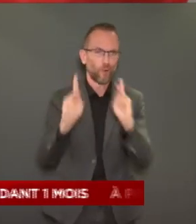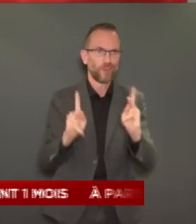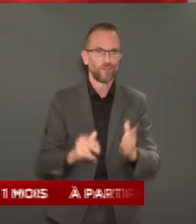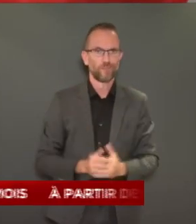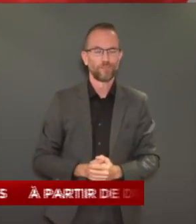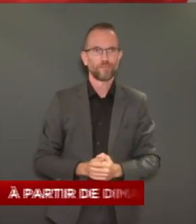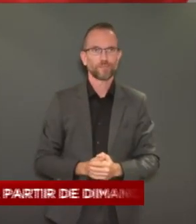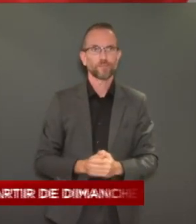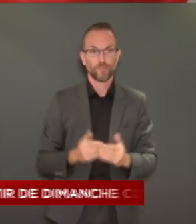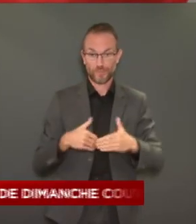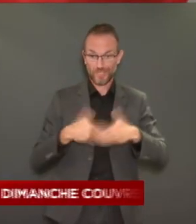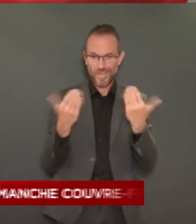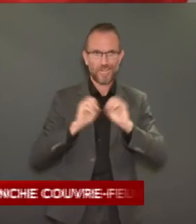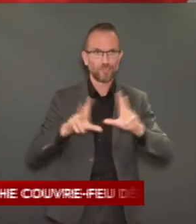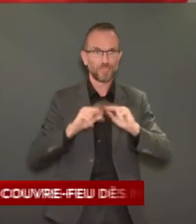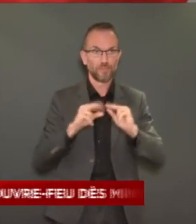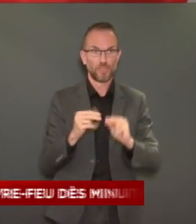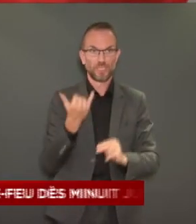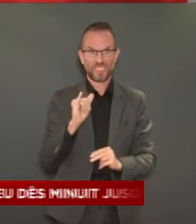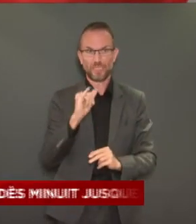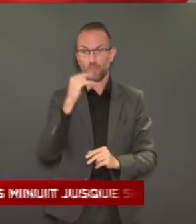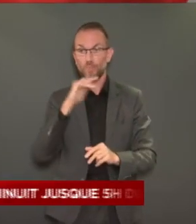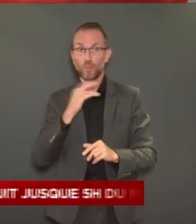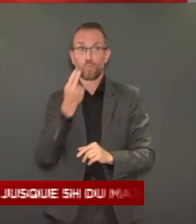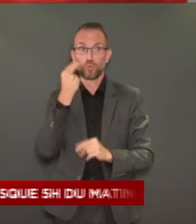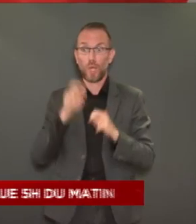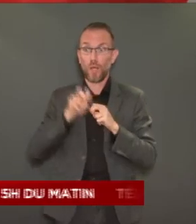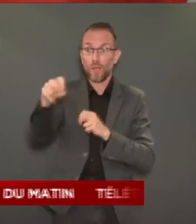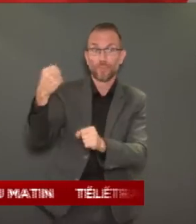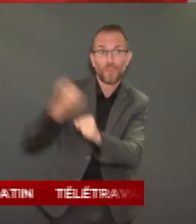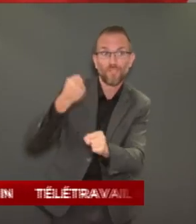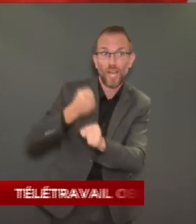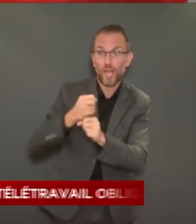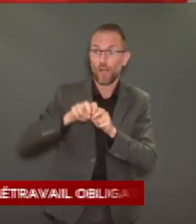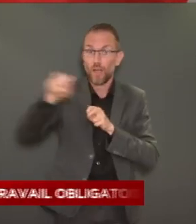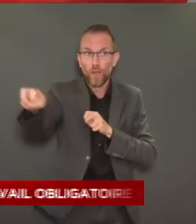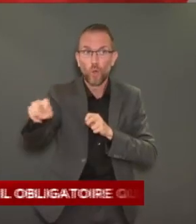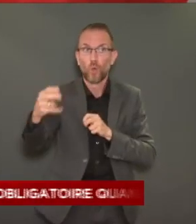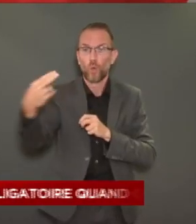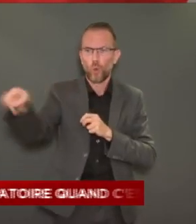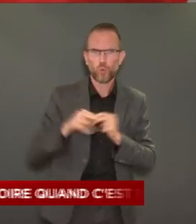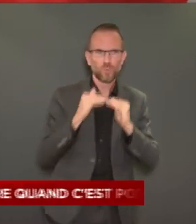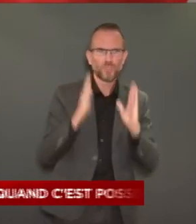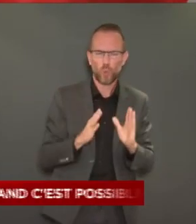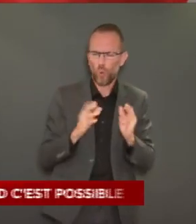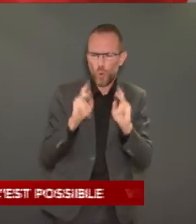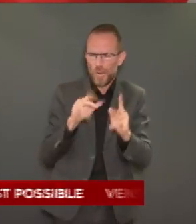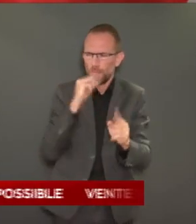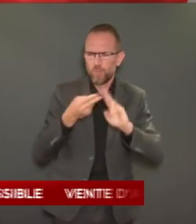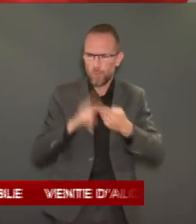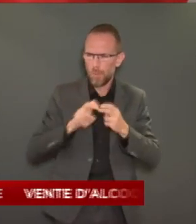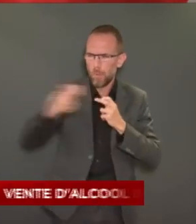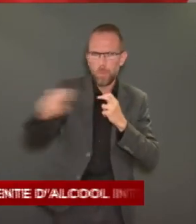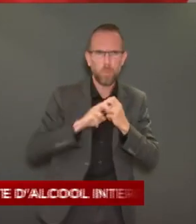déplacements professionnels, y compris les trajets domicile-travail, évidemment sont permis. Évidemment.